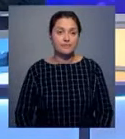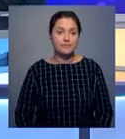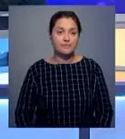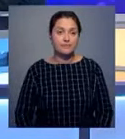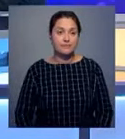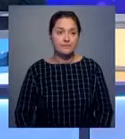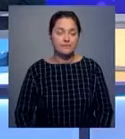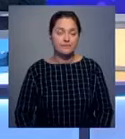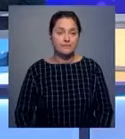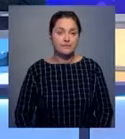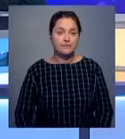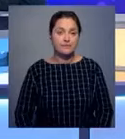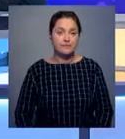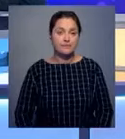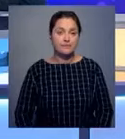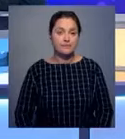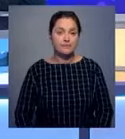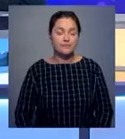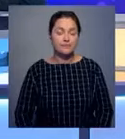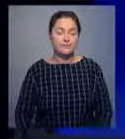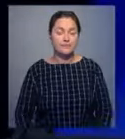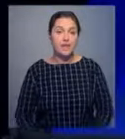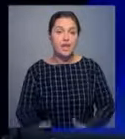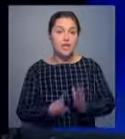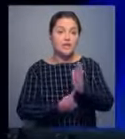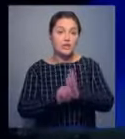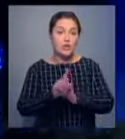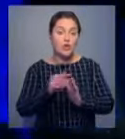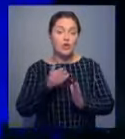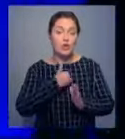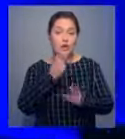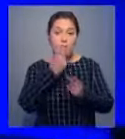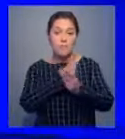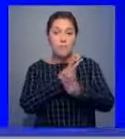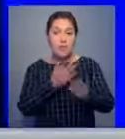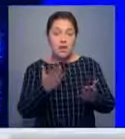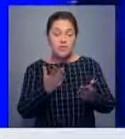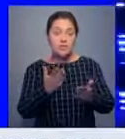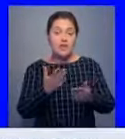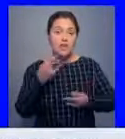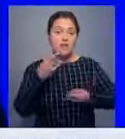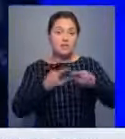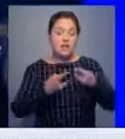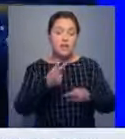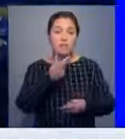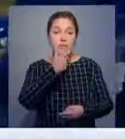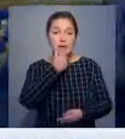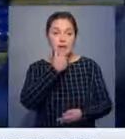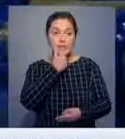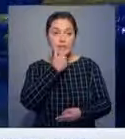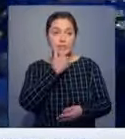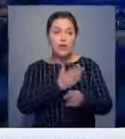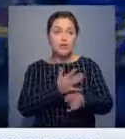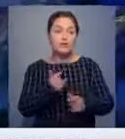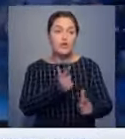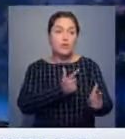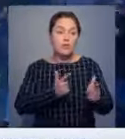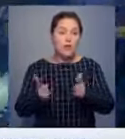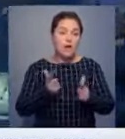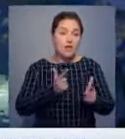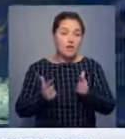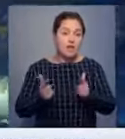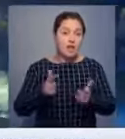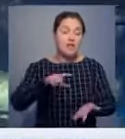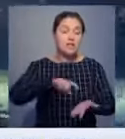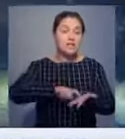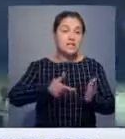Еще раз приветствую, Сергей. Сначала я хочу показать, давайте наши телезрители посмотрят, последние приготовления, зал